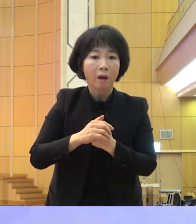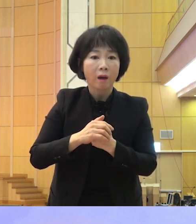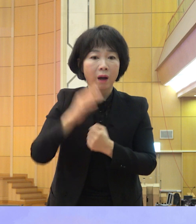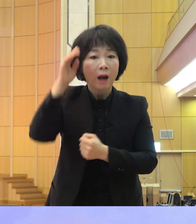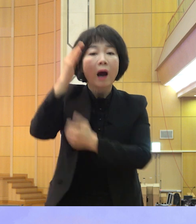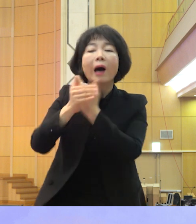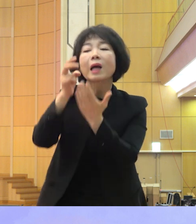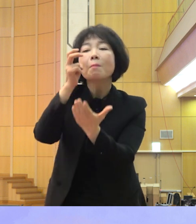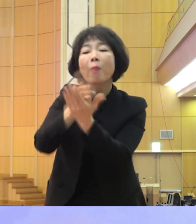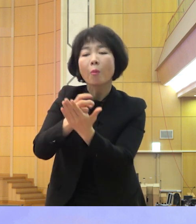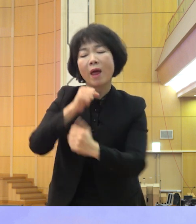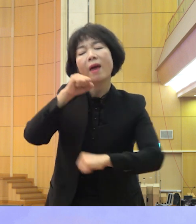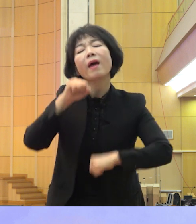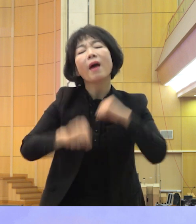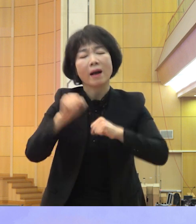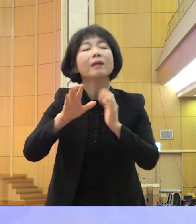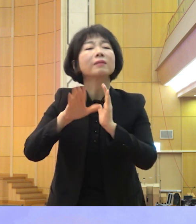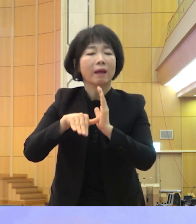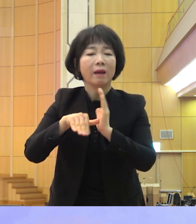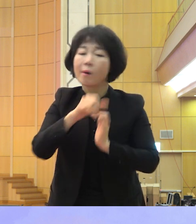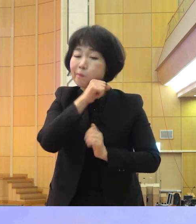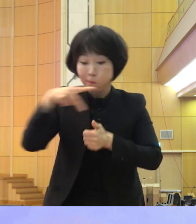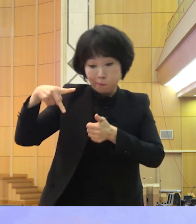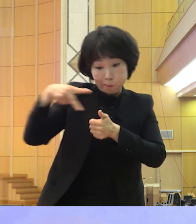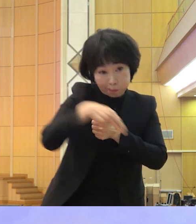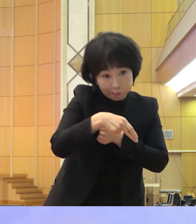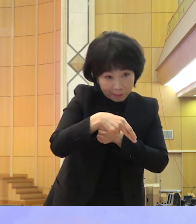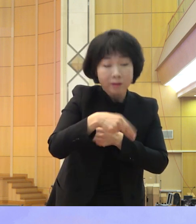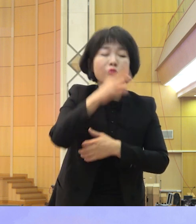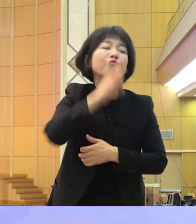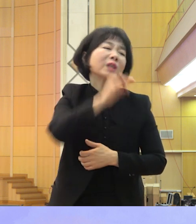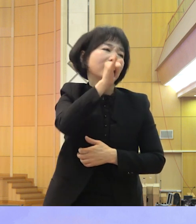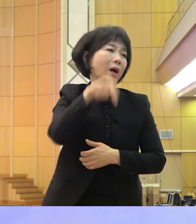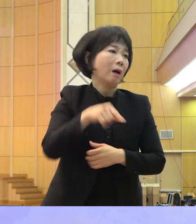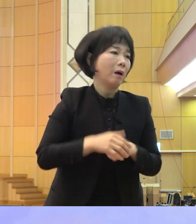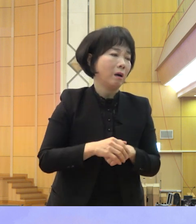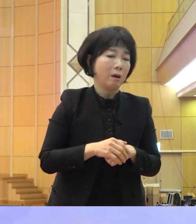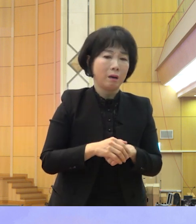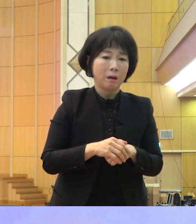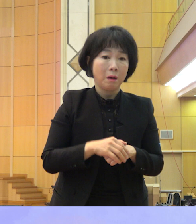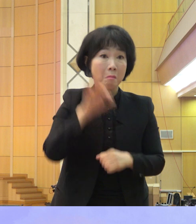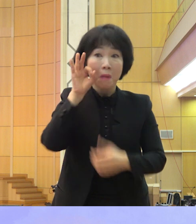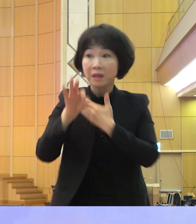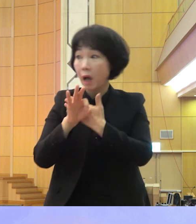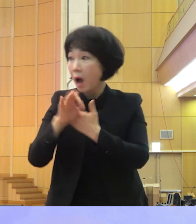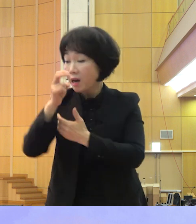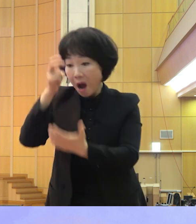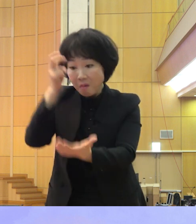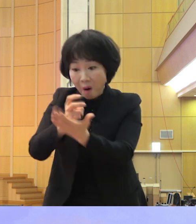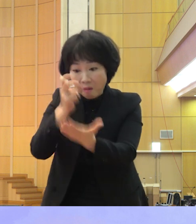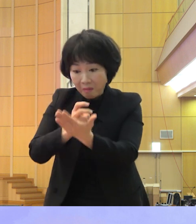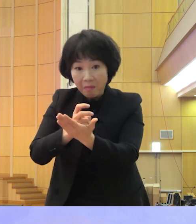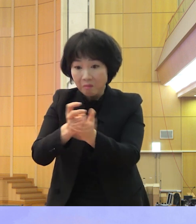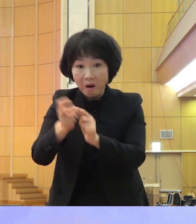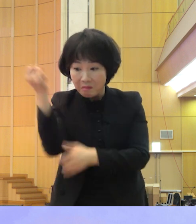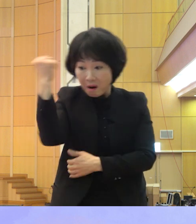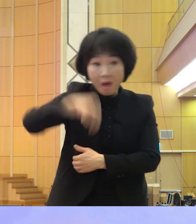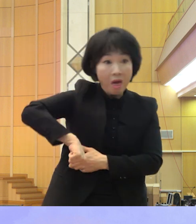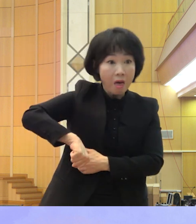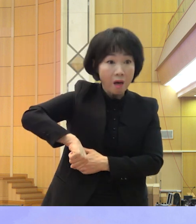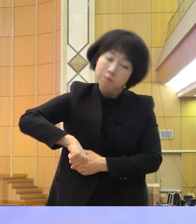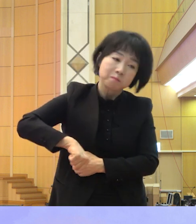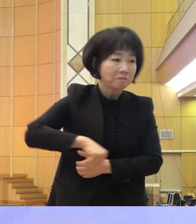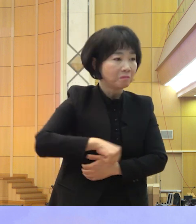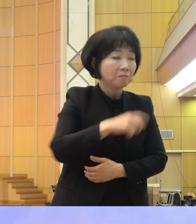율법을 행할 때만 할례 받았을 때 유익하고, 만일에 율법을 범하면 할례를